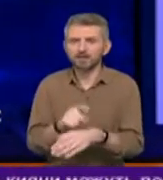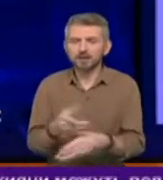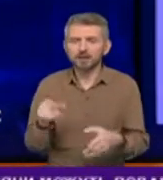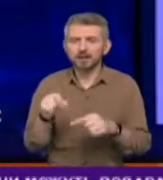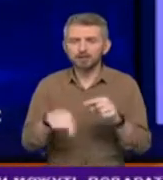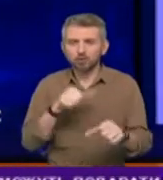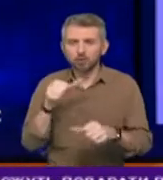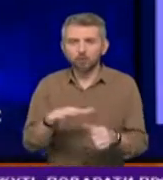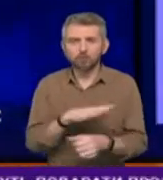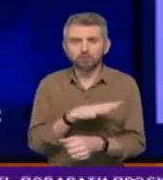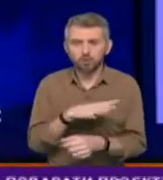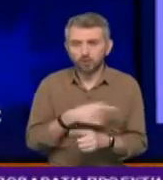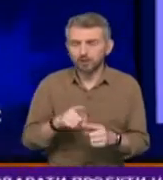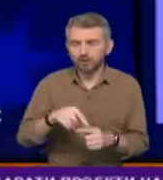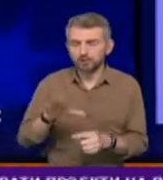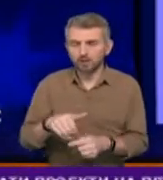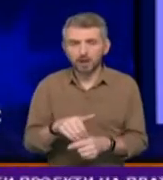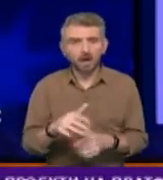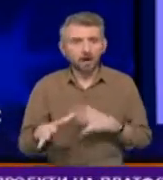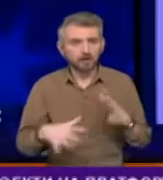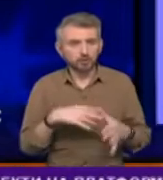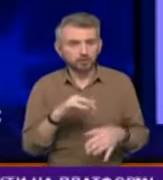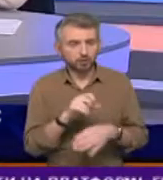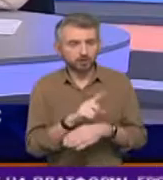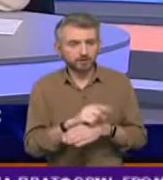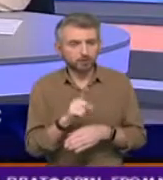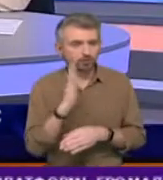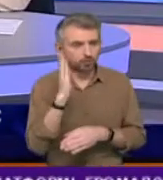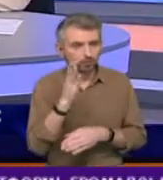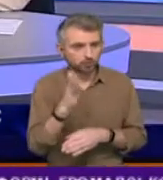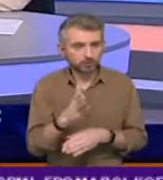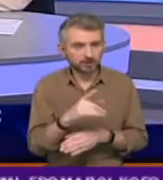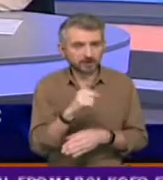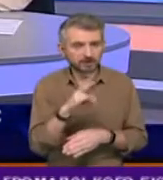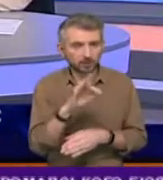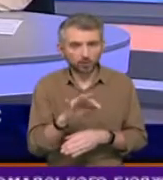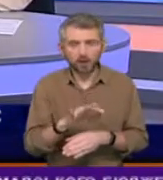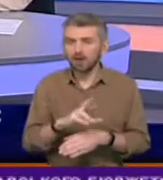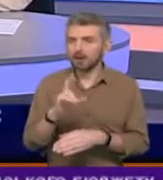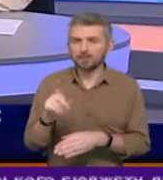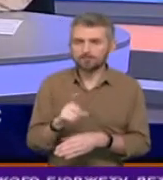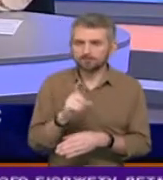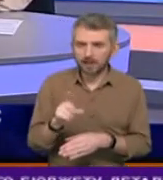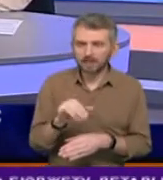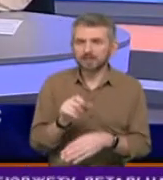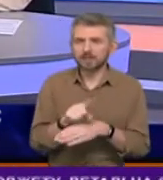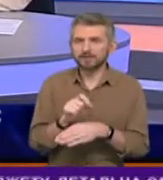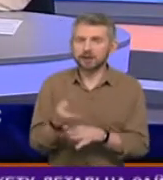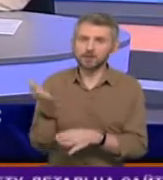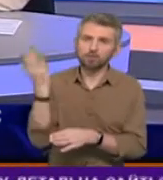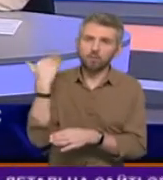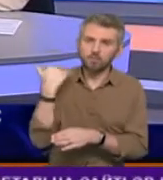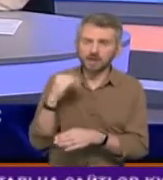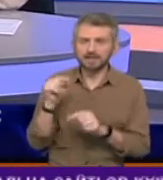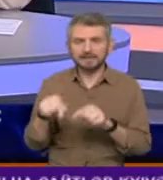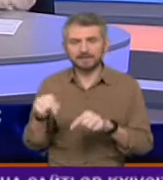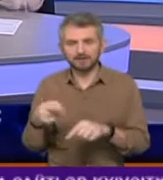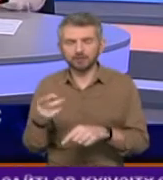він не зобов'язаний перевіряти, чи ця флешка має якийсь додатковий екран, чи це щось подібне до флешки, чи